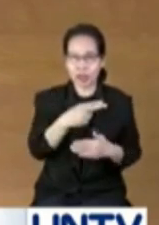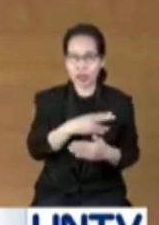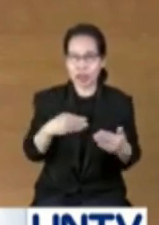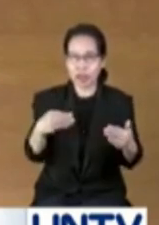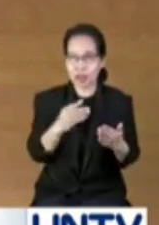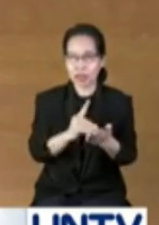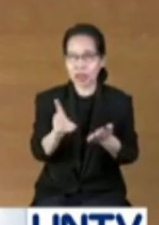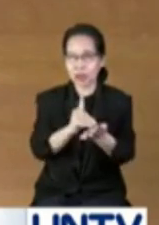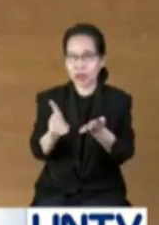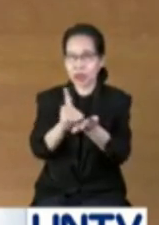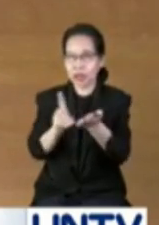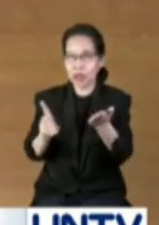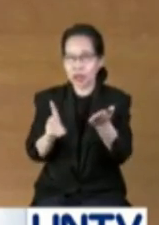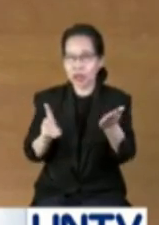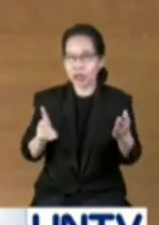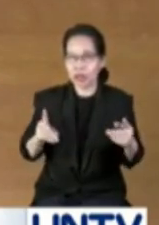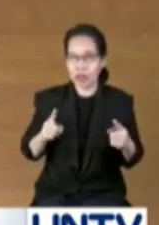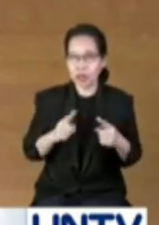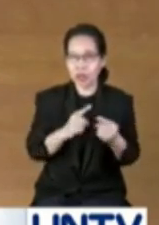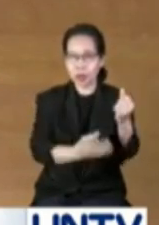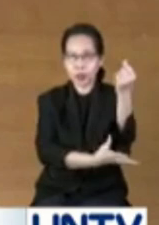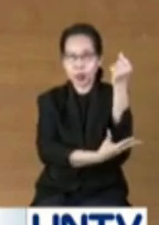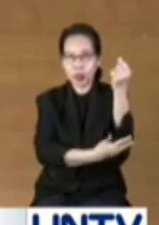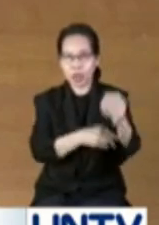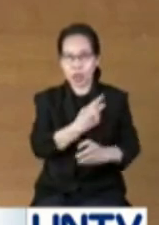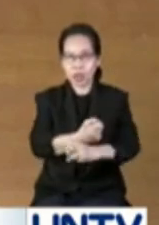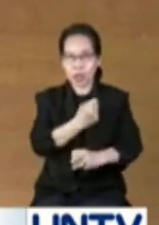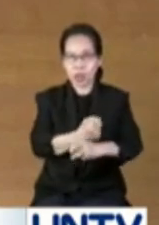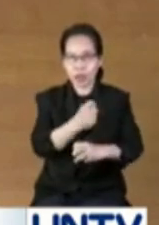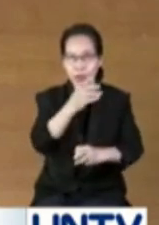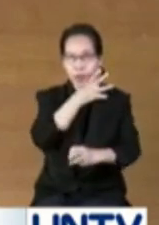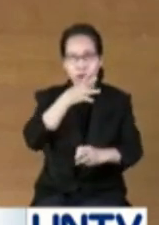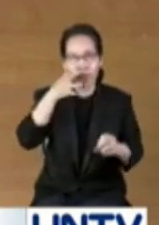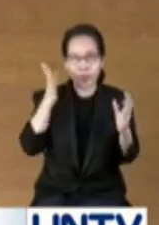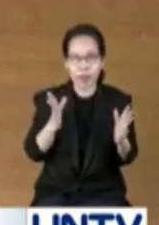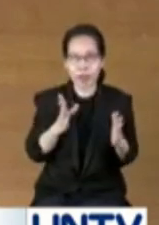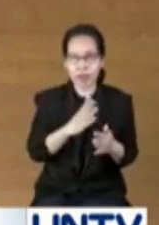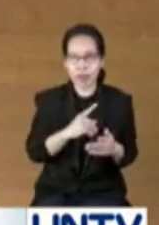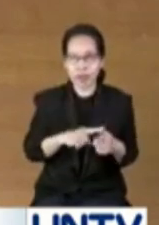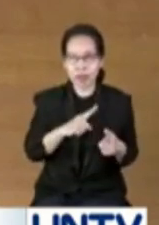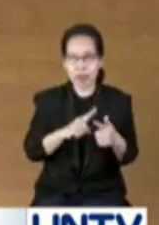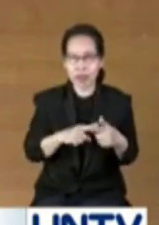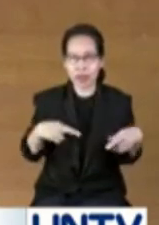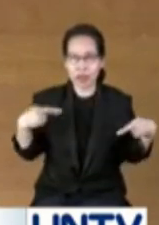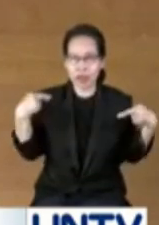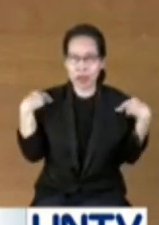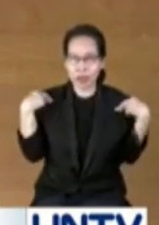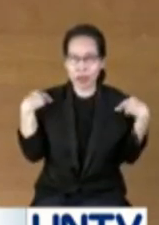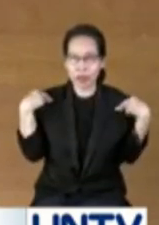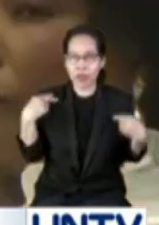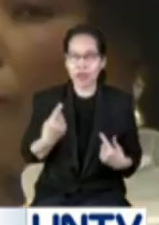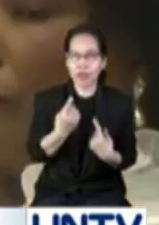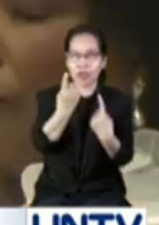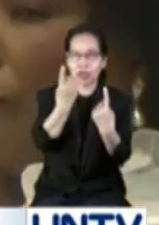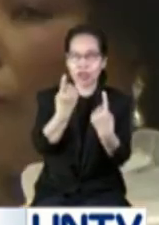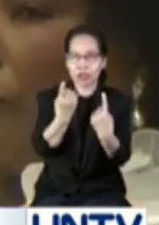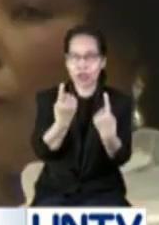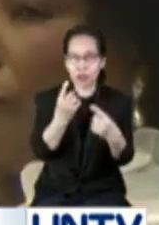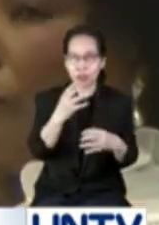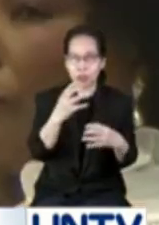sa mga nahihirapang magsasaka. Ang mga natanggap nating donasyon na pataba mula sa